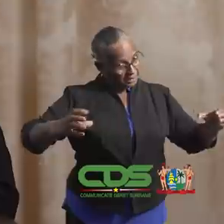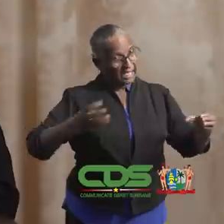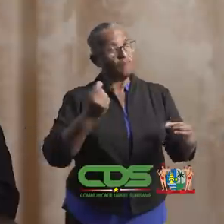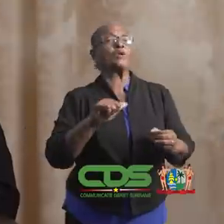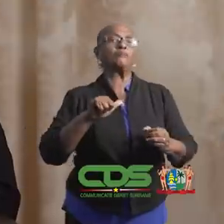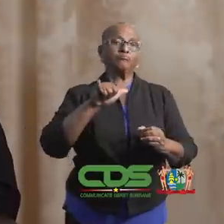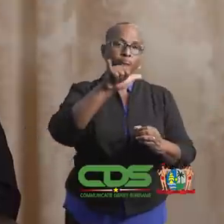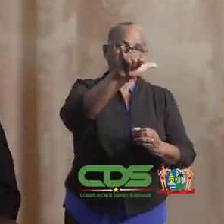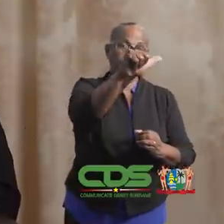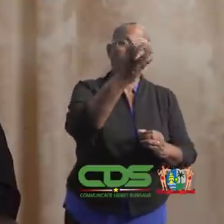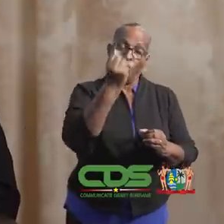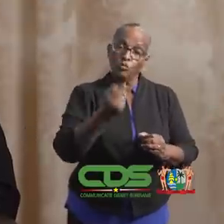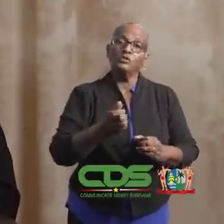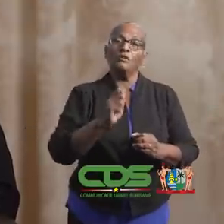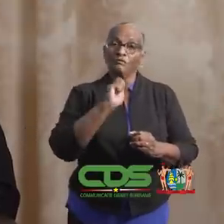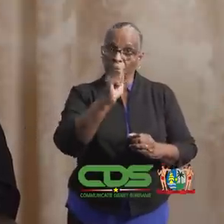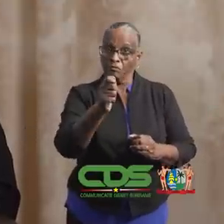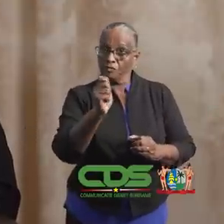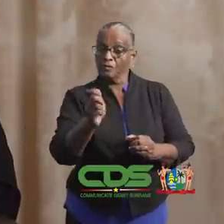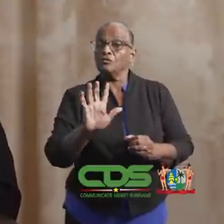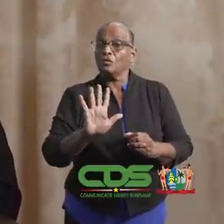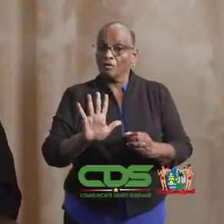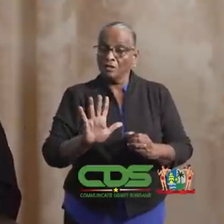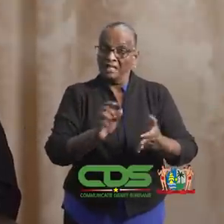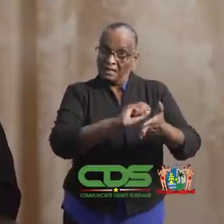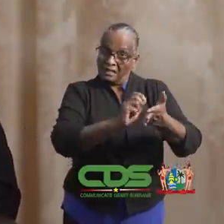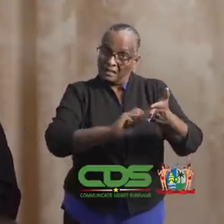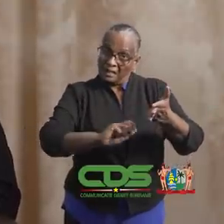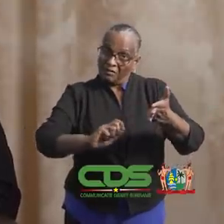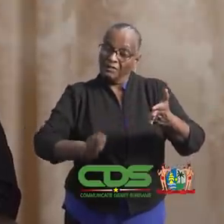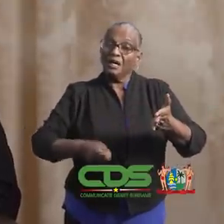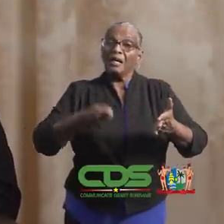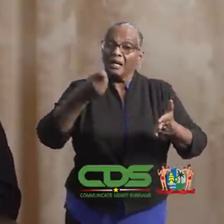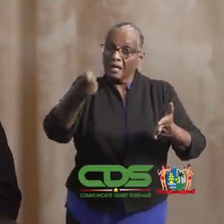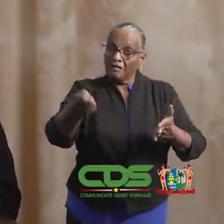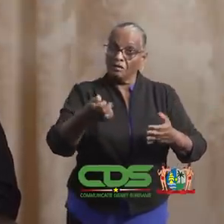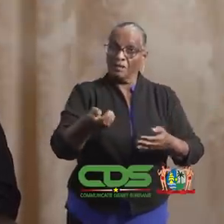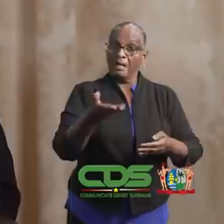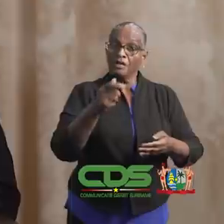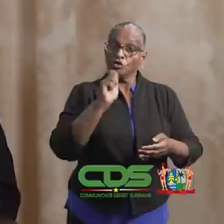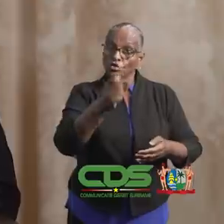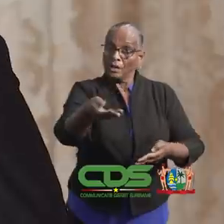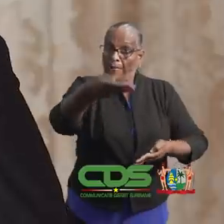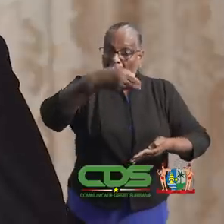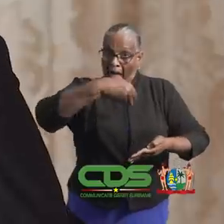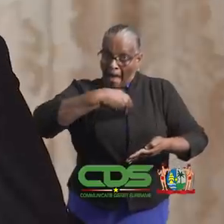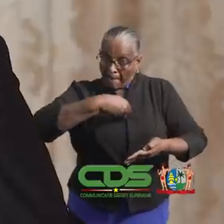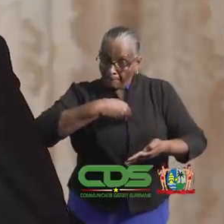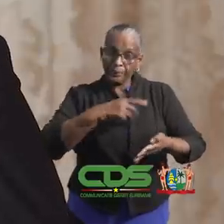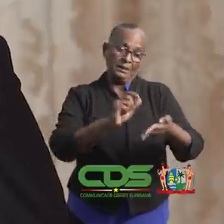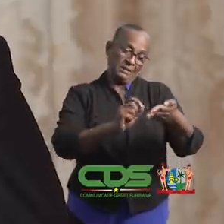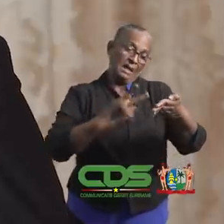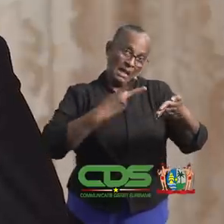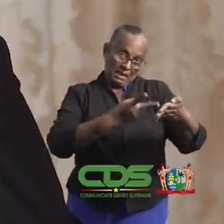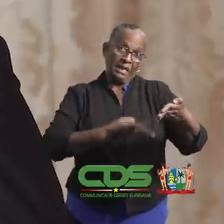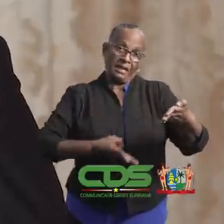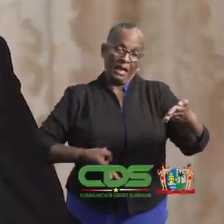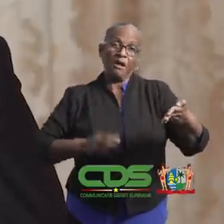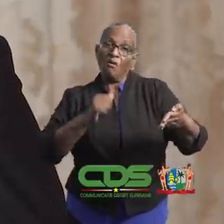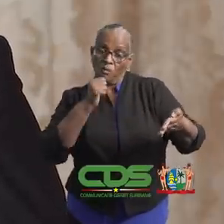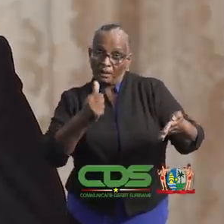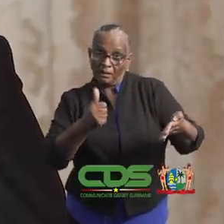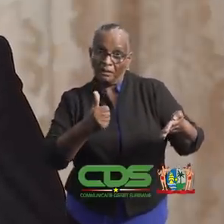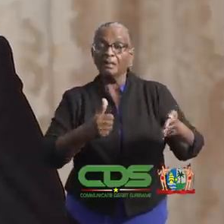afreizen. De precieze voorschriften zullen u worden medegedeeld na verkregen toestemming. Met betrekking tot recreatieve